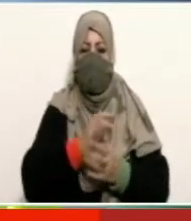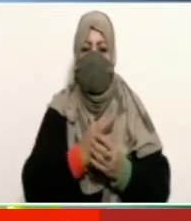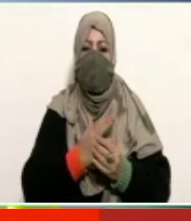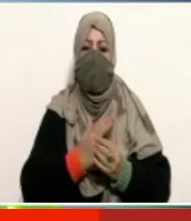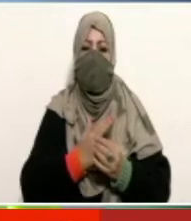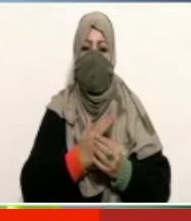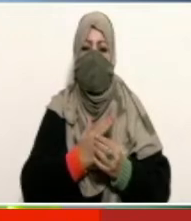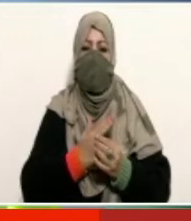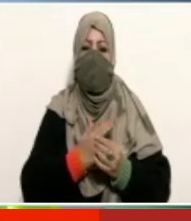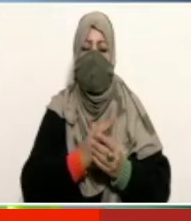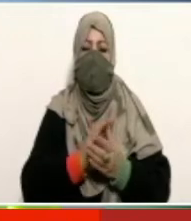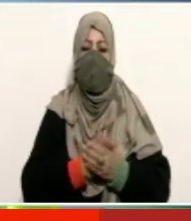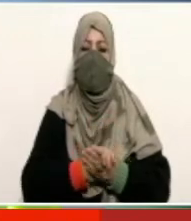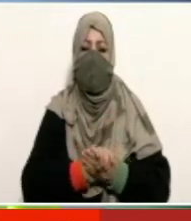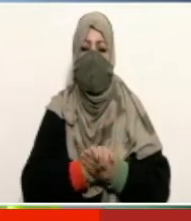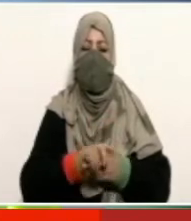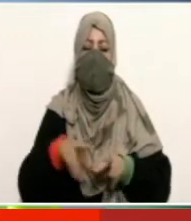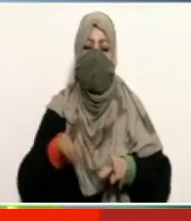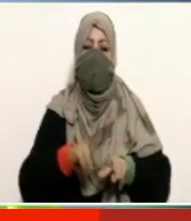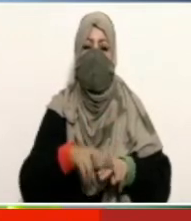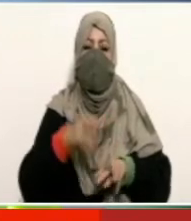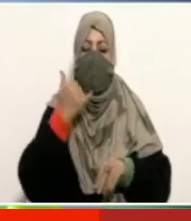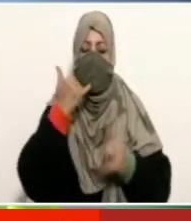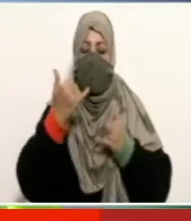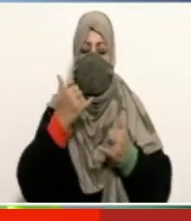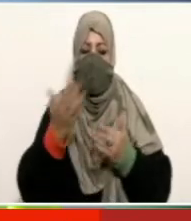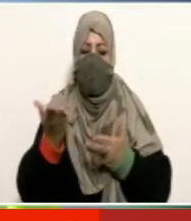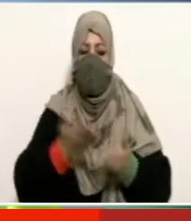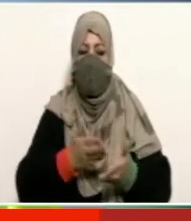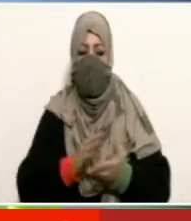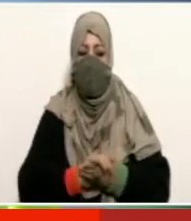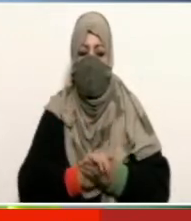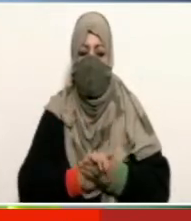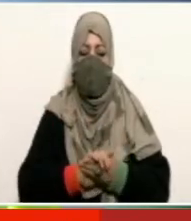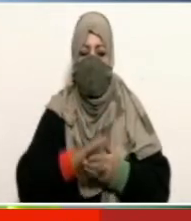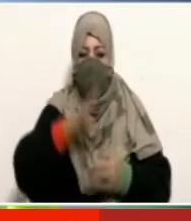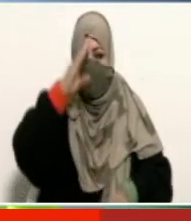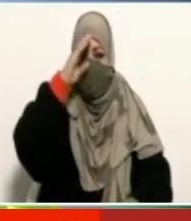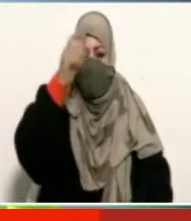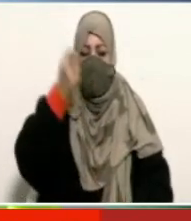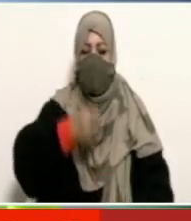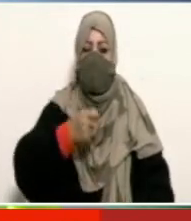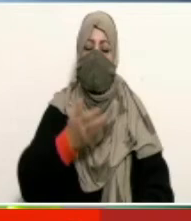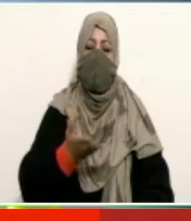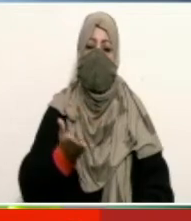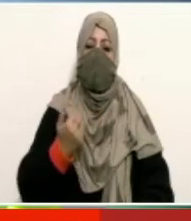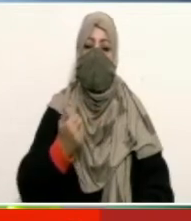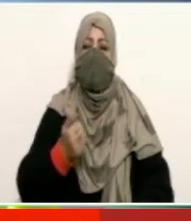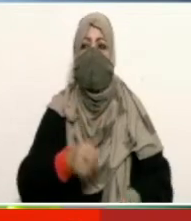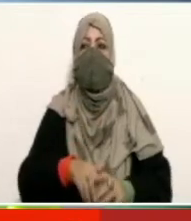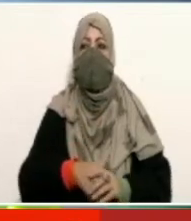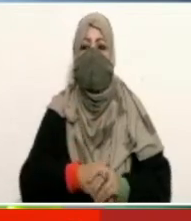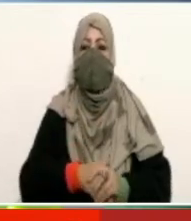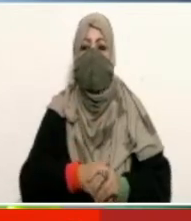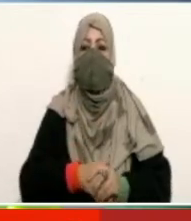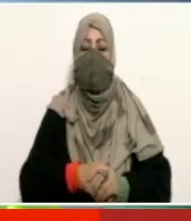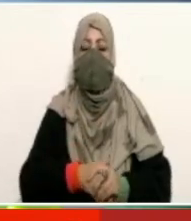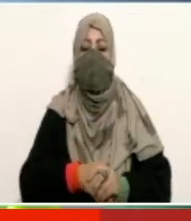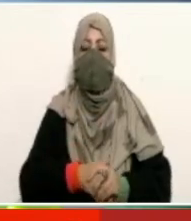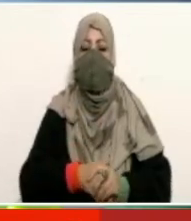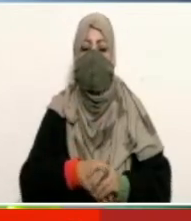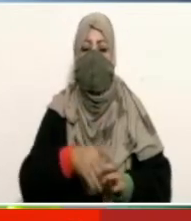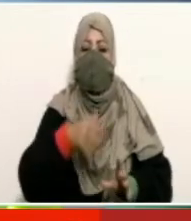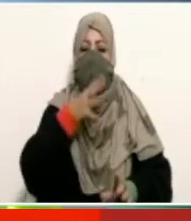تفضل. أيوة ألو، مرحبا بك. مرحبا نبو فضيلة الشيخ بالله. أنت على الهواء، تفضل أخي